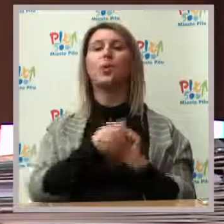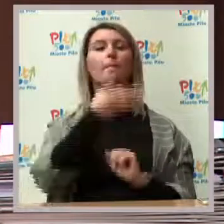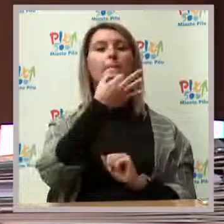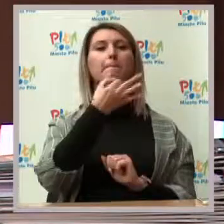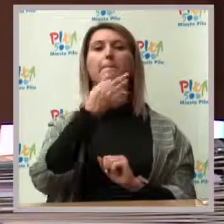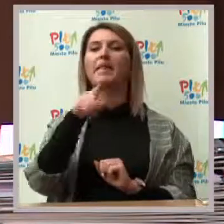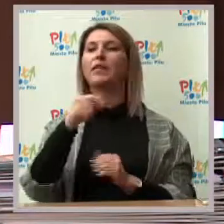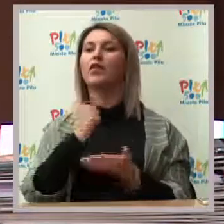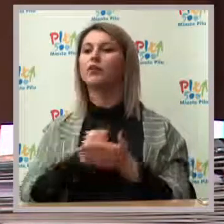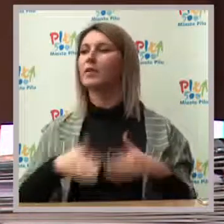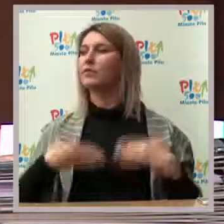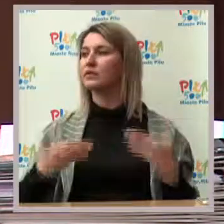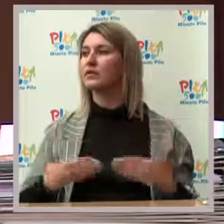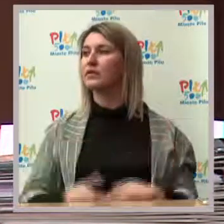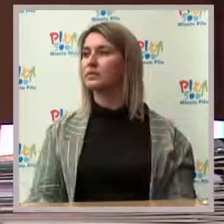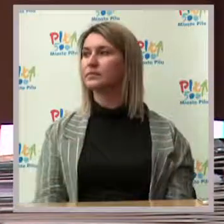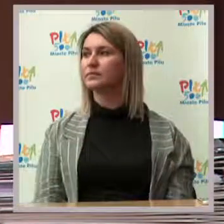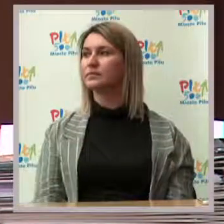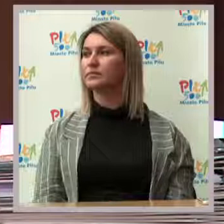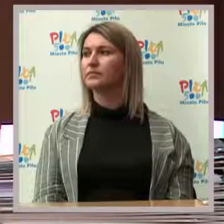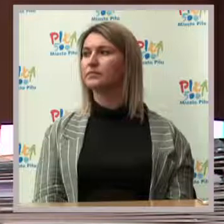sprawozdania macie Państwo radni pytania?